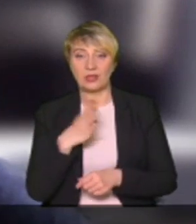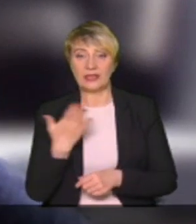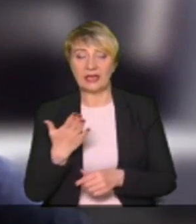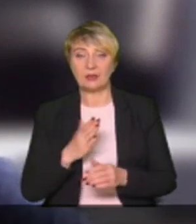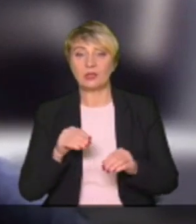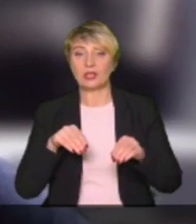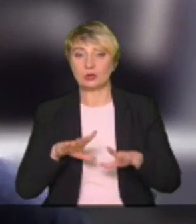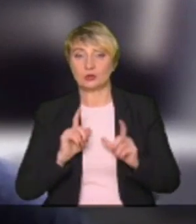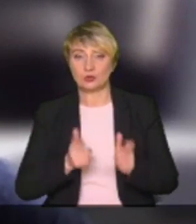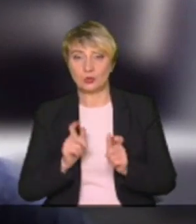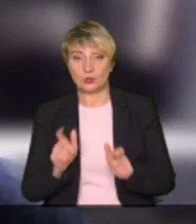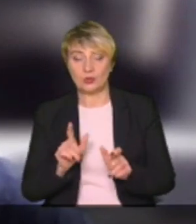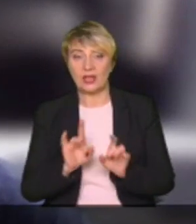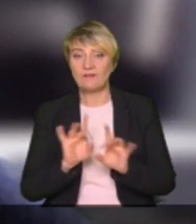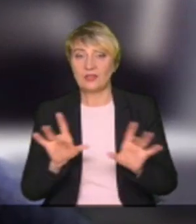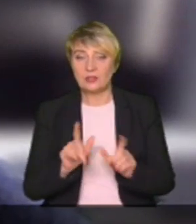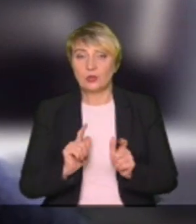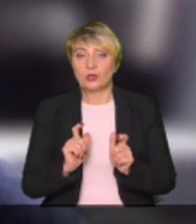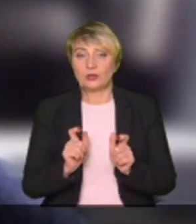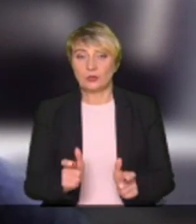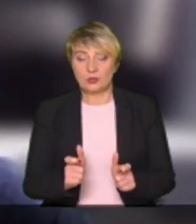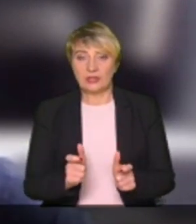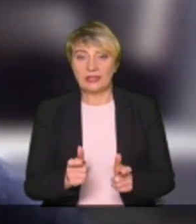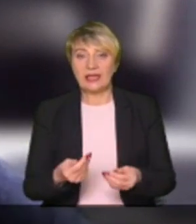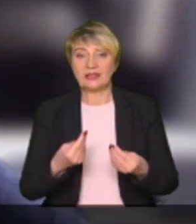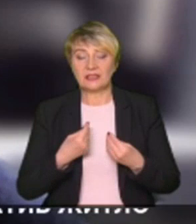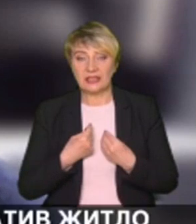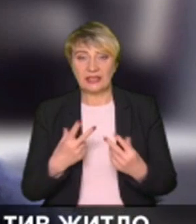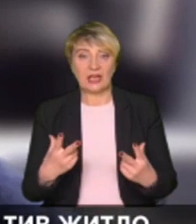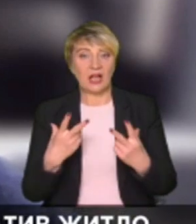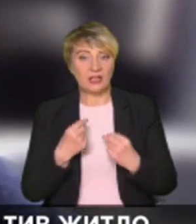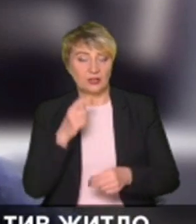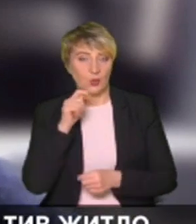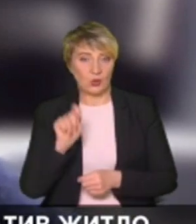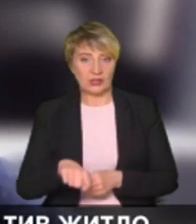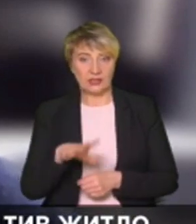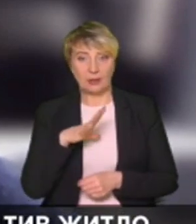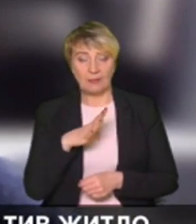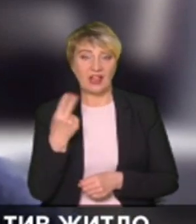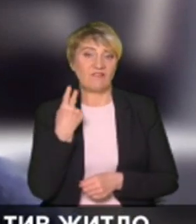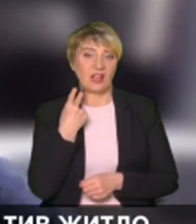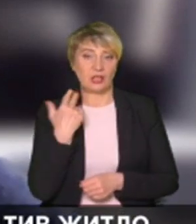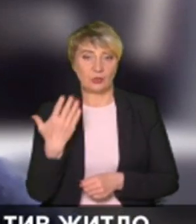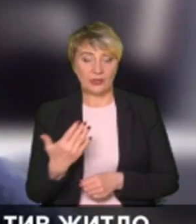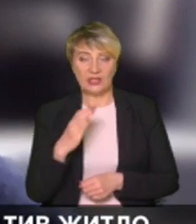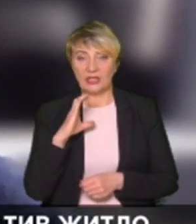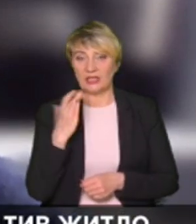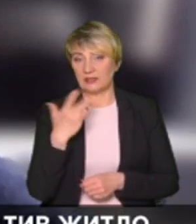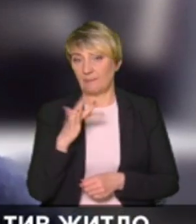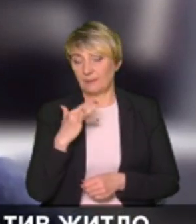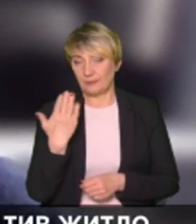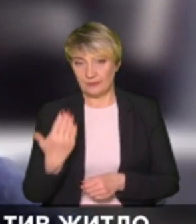чи принаймні висловлювали згоду по наданню таких гарантій Україні, були і Великобританія, і Сполучені Штати,